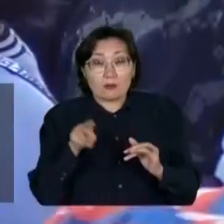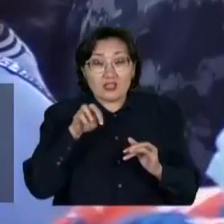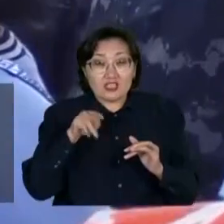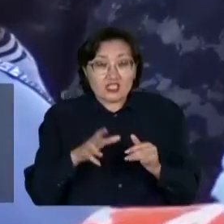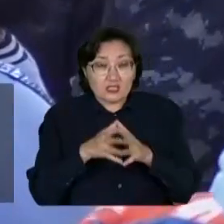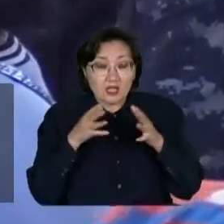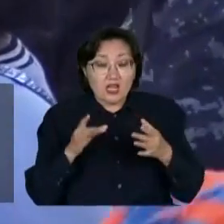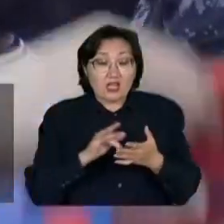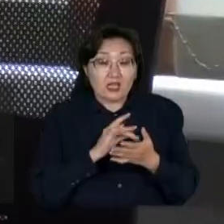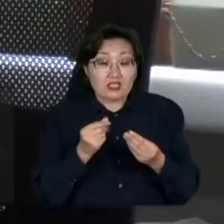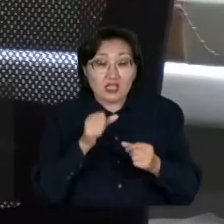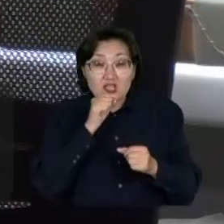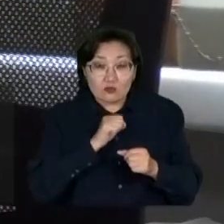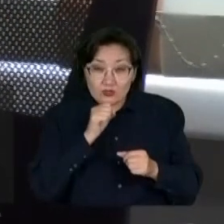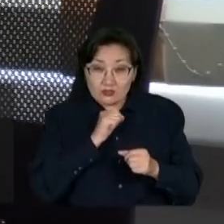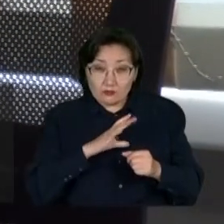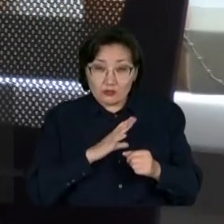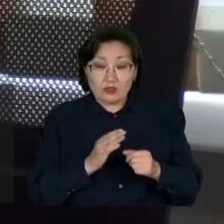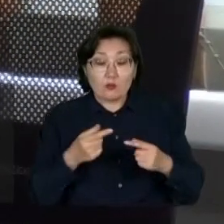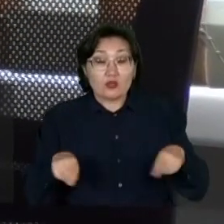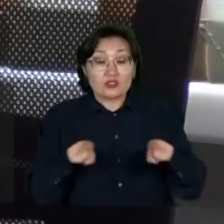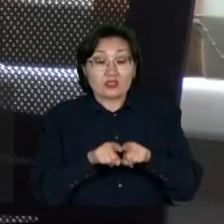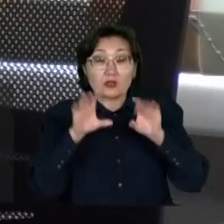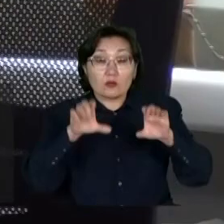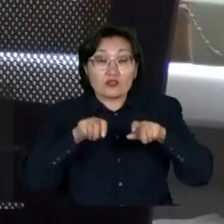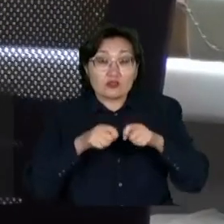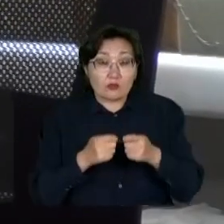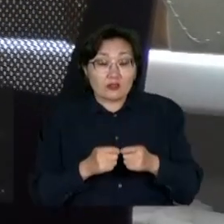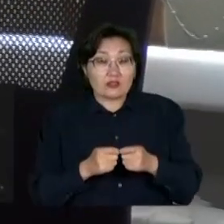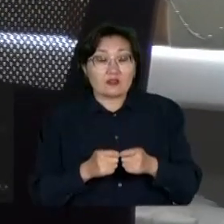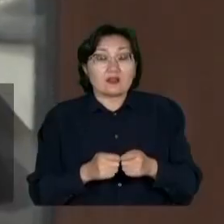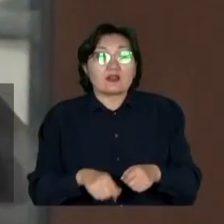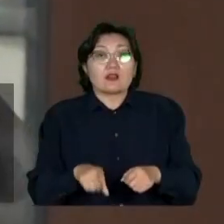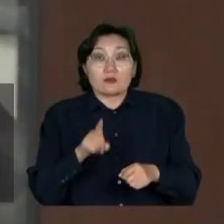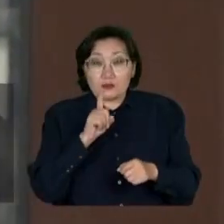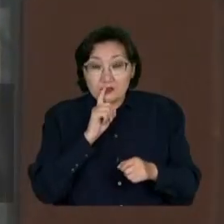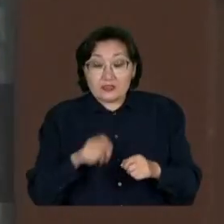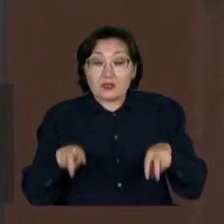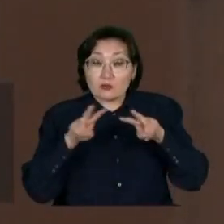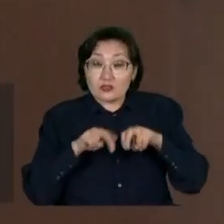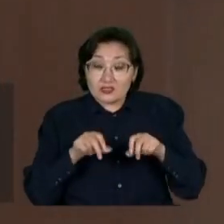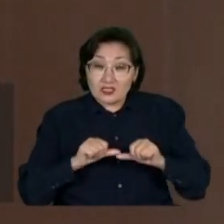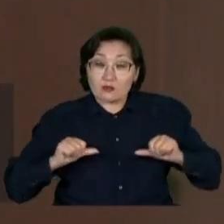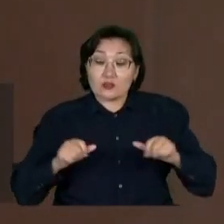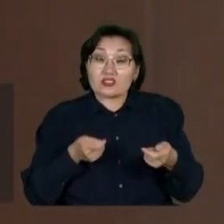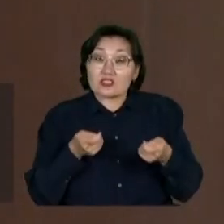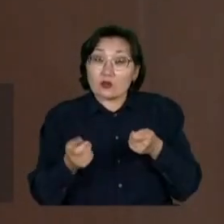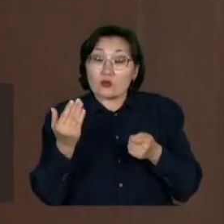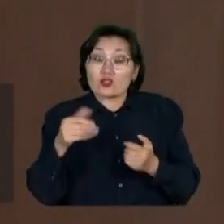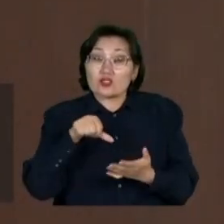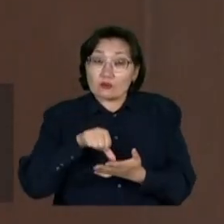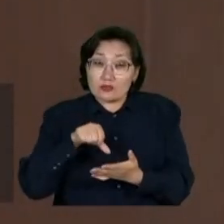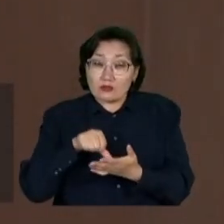аса бюджет қаржысын жымқырған. Ал дәл осы заң бұзушылықтарға көз жұмып келген ревизиялық комиссияның басшысы мен оның мүшелерін